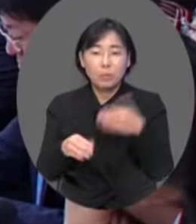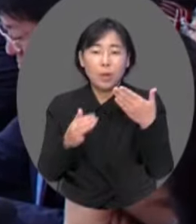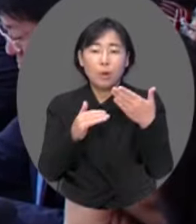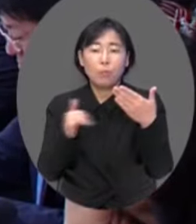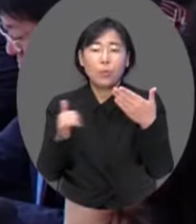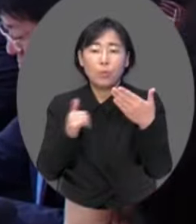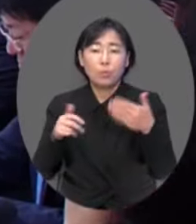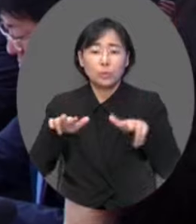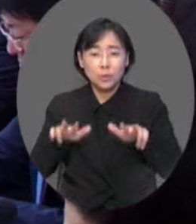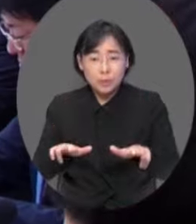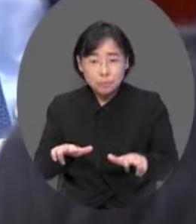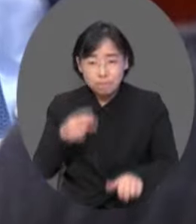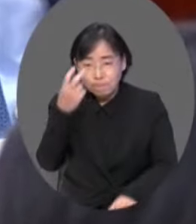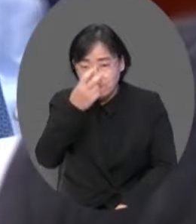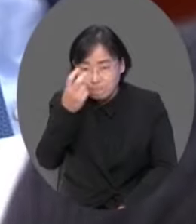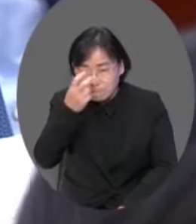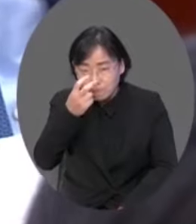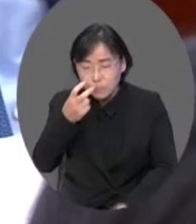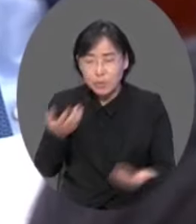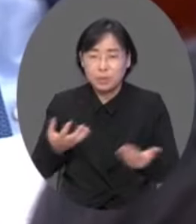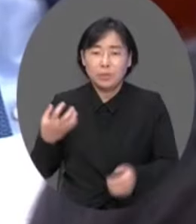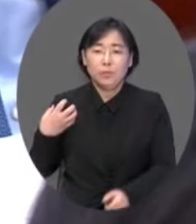있습니다.